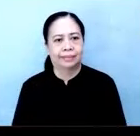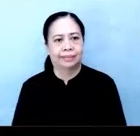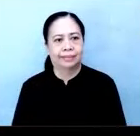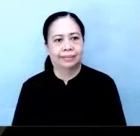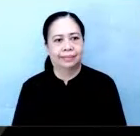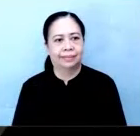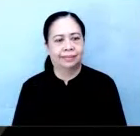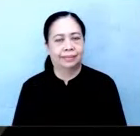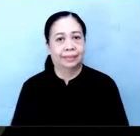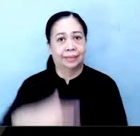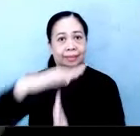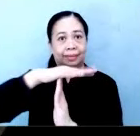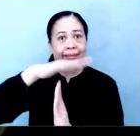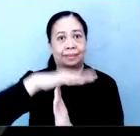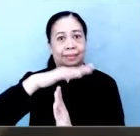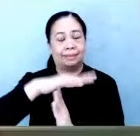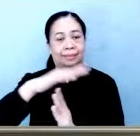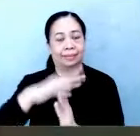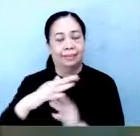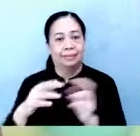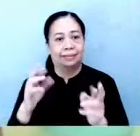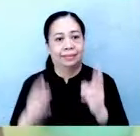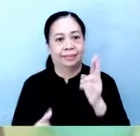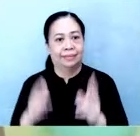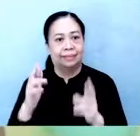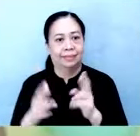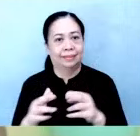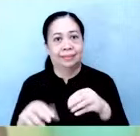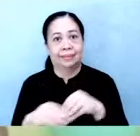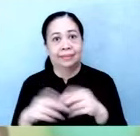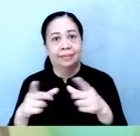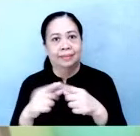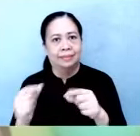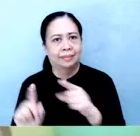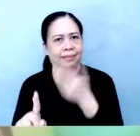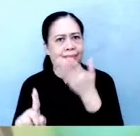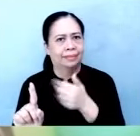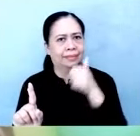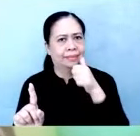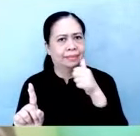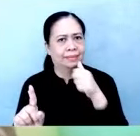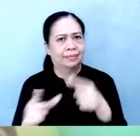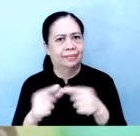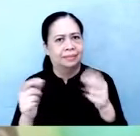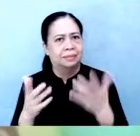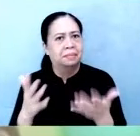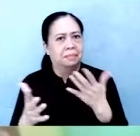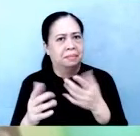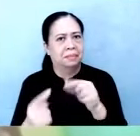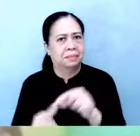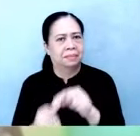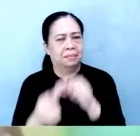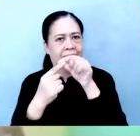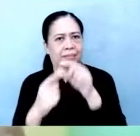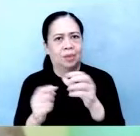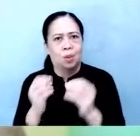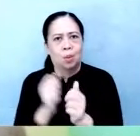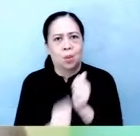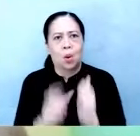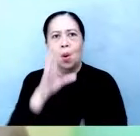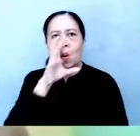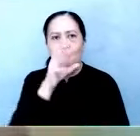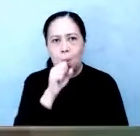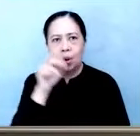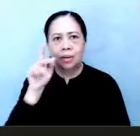Time out na muna tayo sa mga robot. Sa Japan, isang babaeng Japanese ang posibleng hirangin bilang pinakamatandang tao